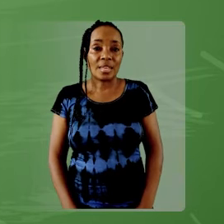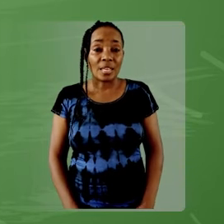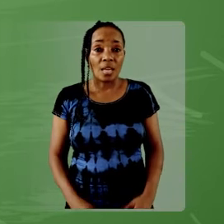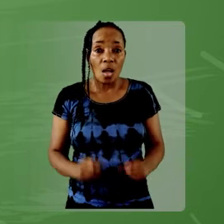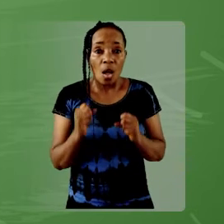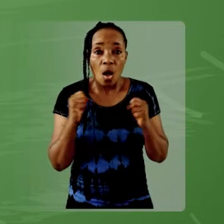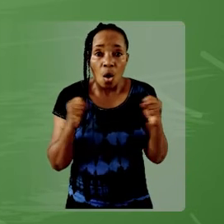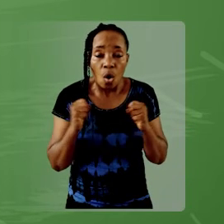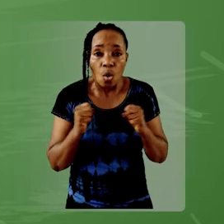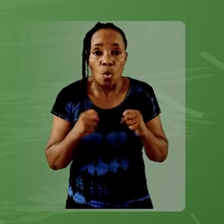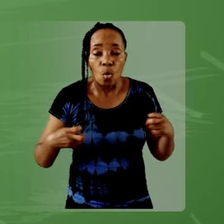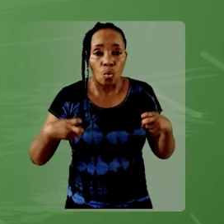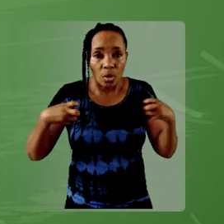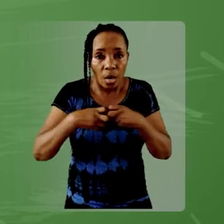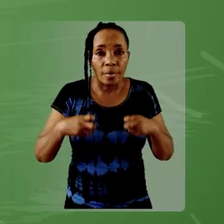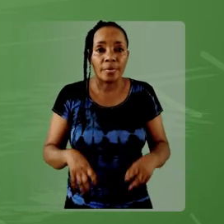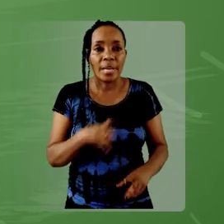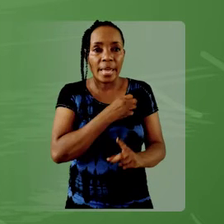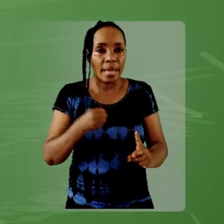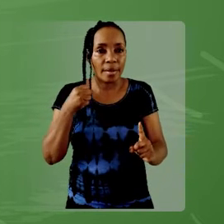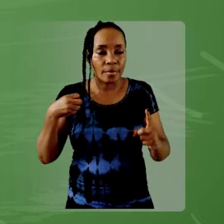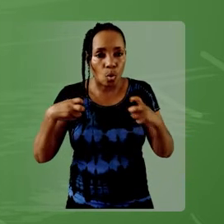l'électrisation et l'électrocution.